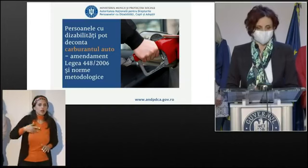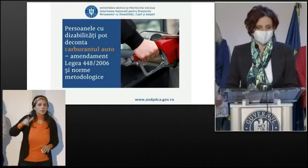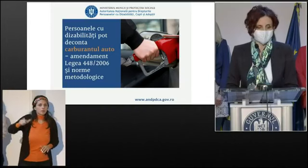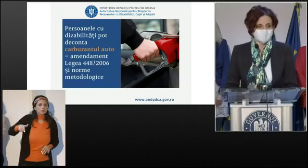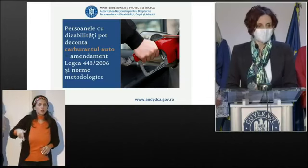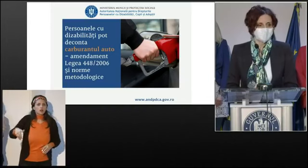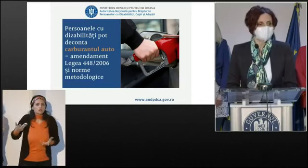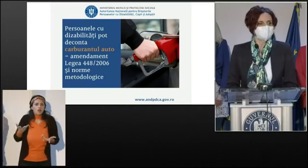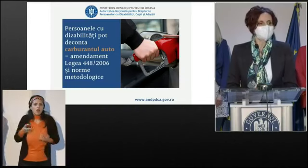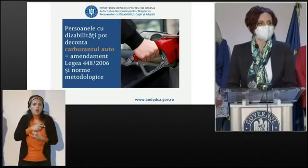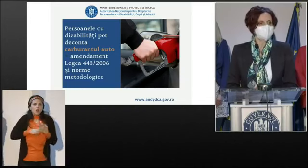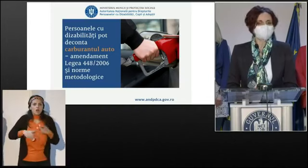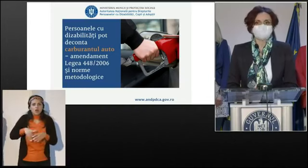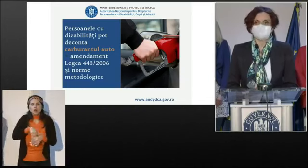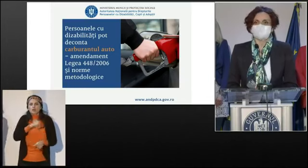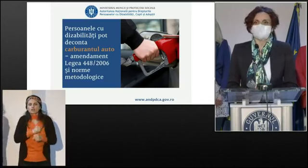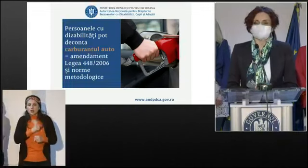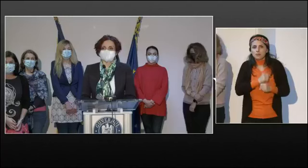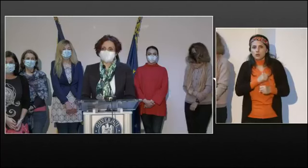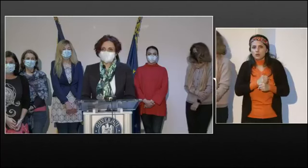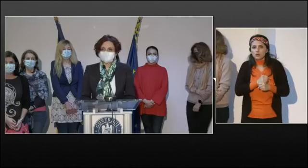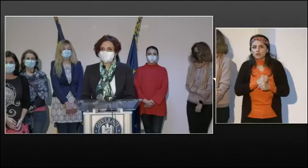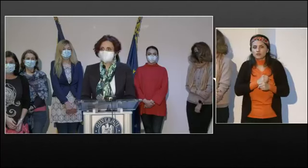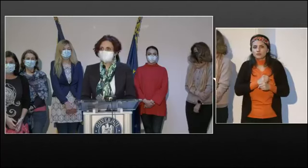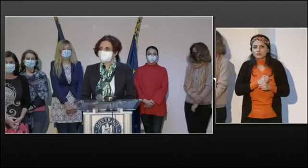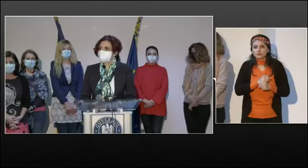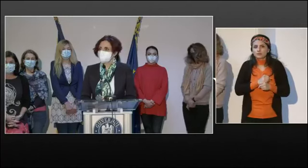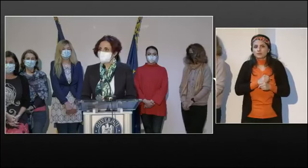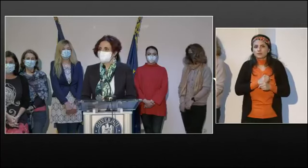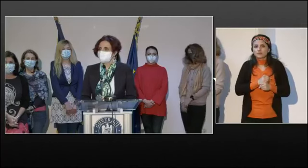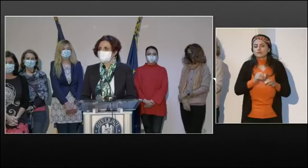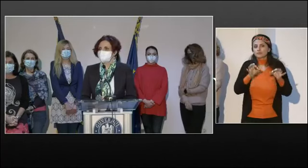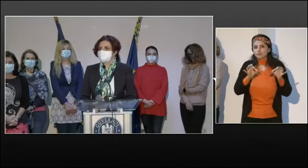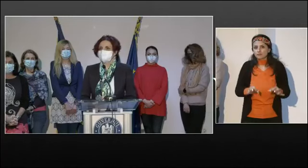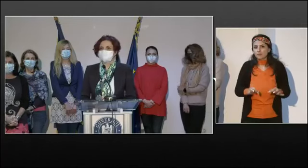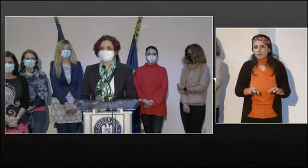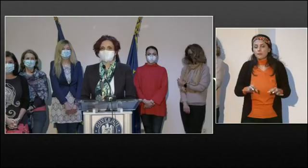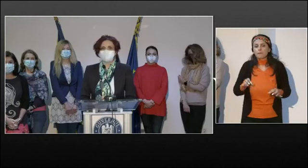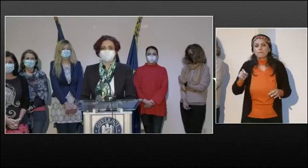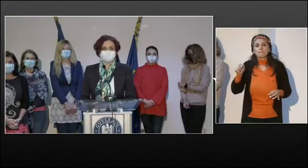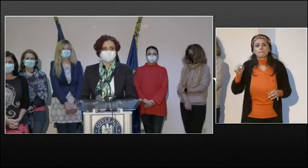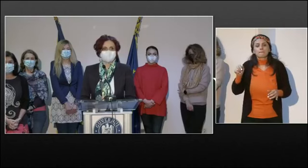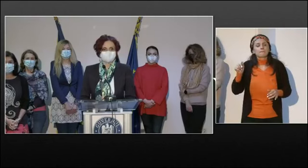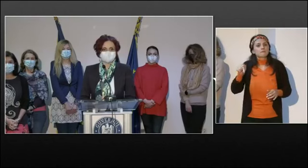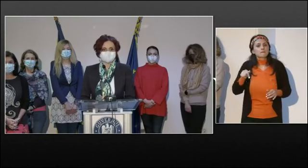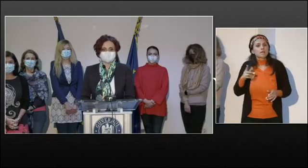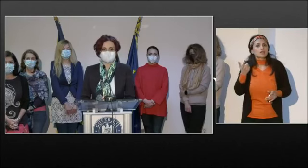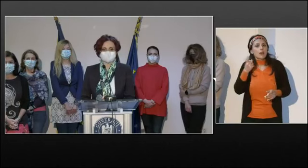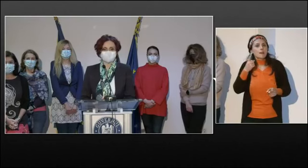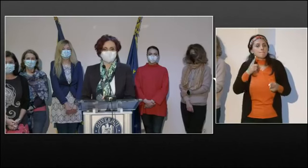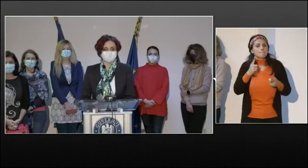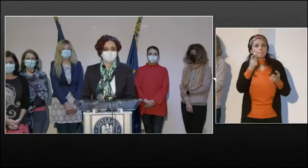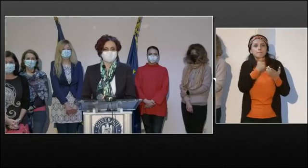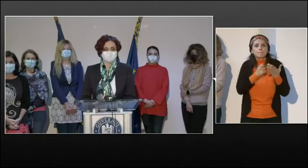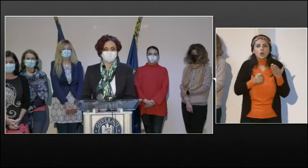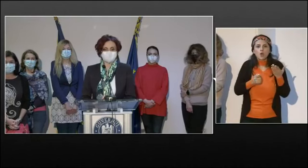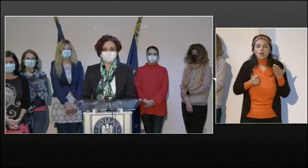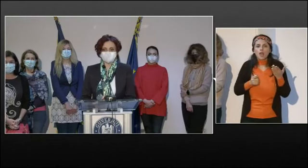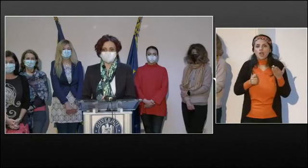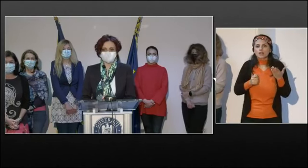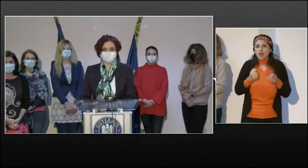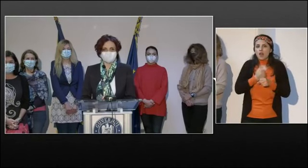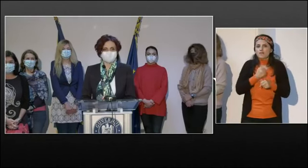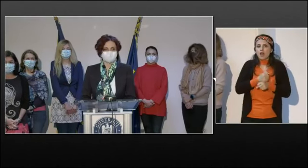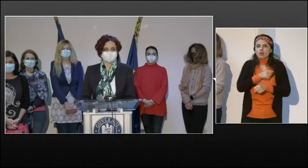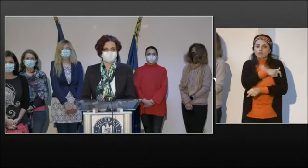munca Desi cadrul contractual al acestui proiect de finanțare de la